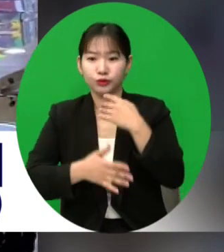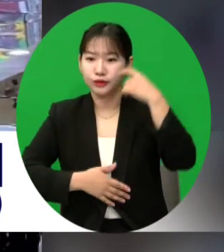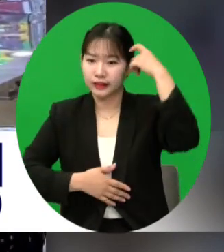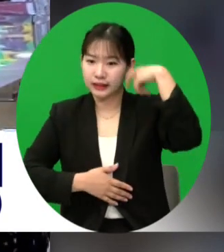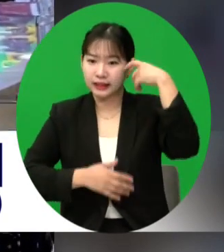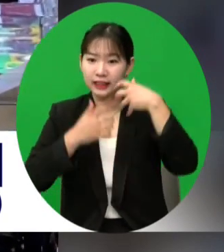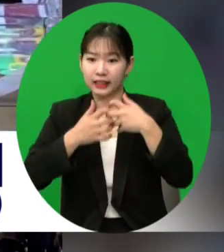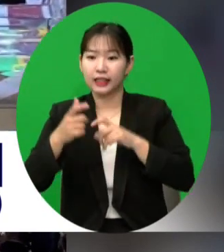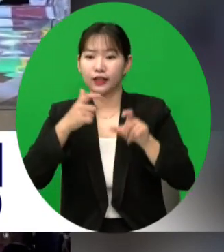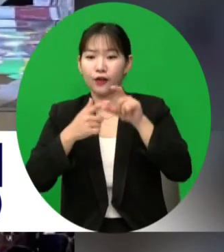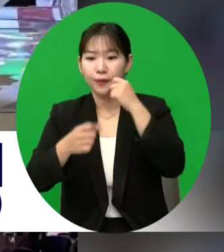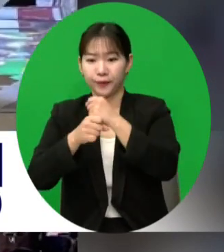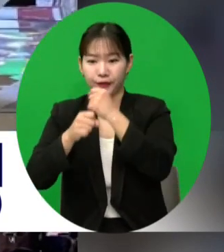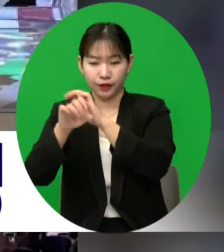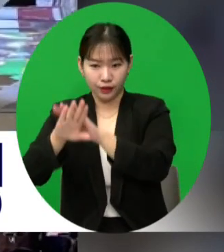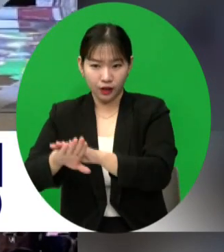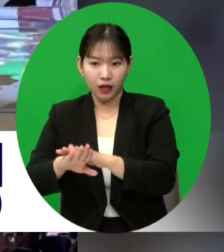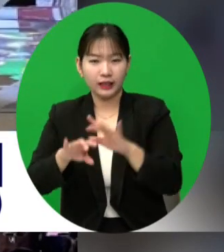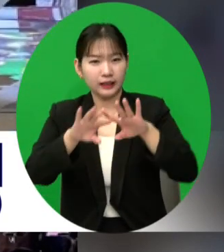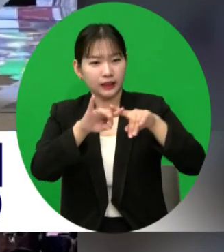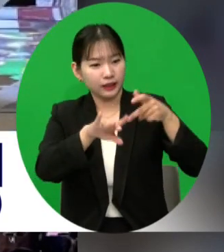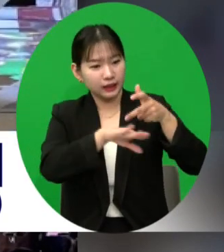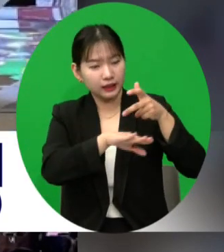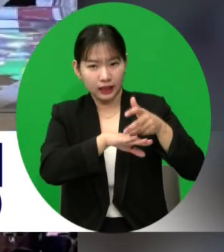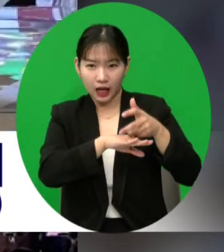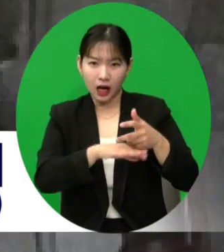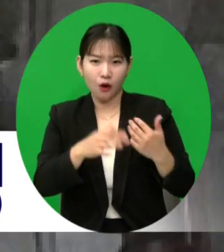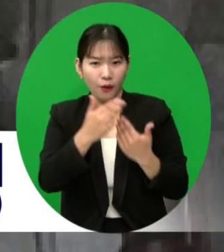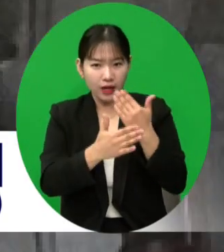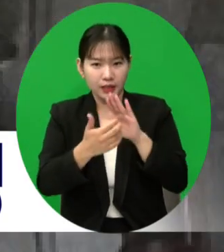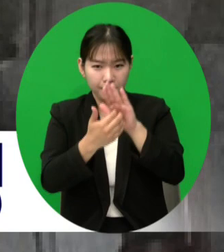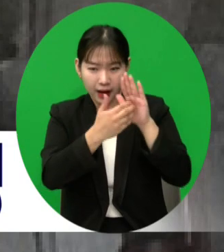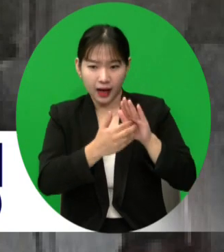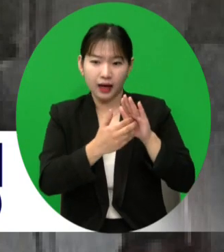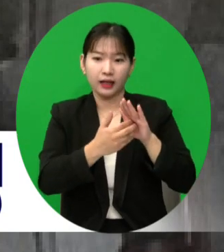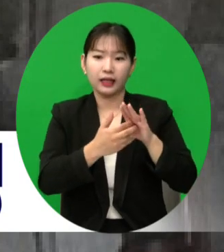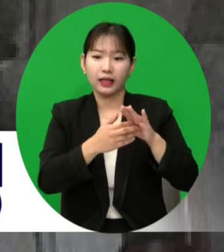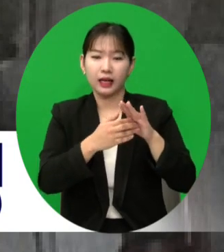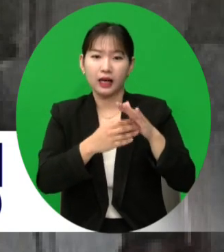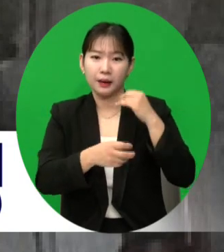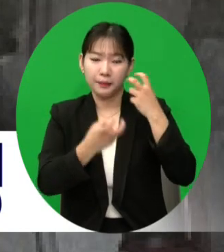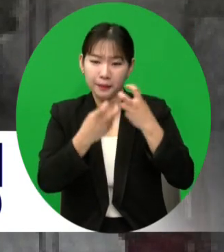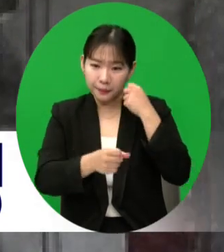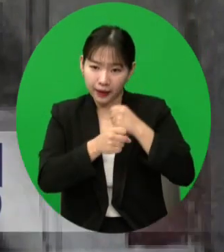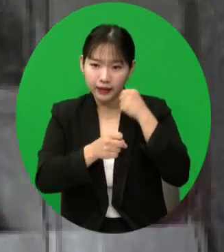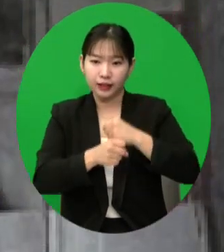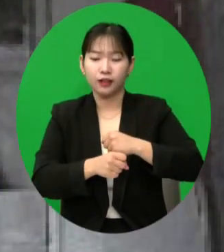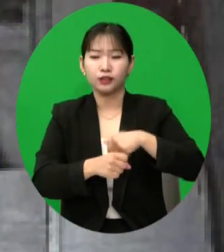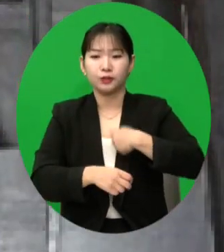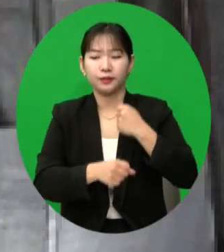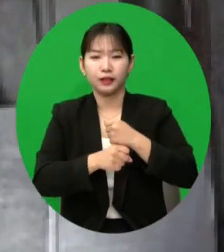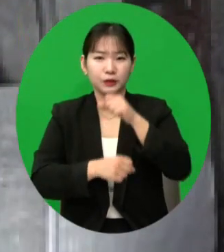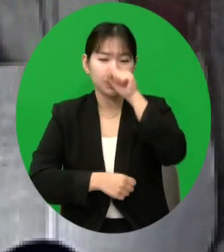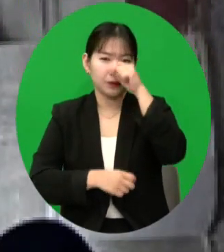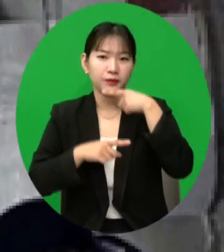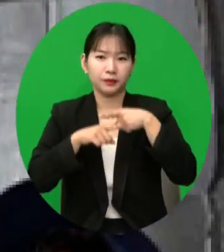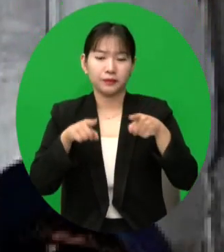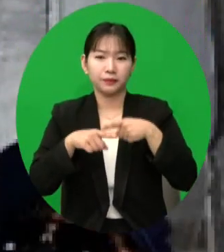추가 설치했으며 전기차 화재 예방 대응 매뉴얼을 자체 제작한 점 등이 높은 평가를